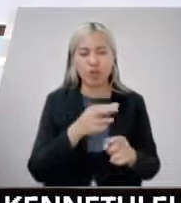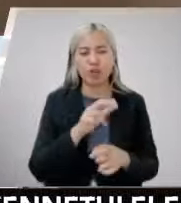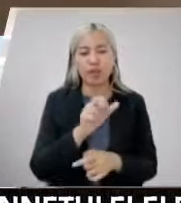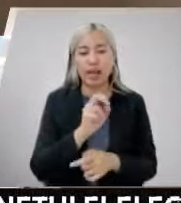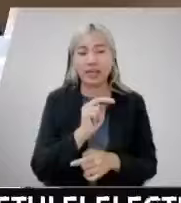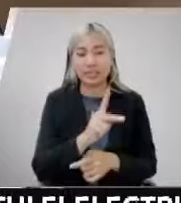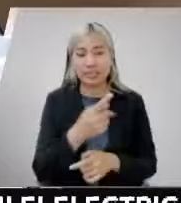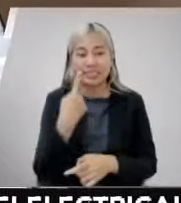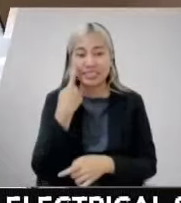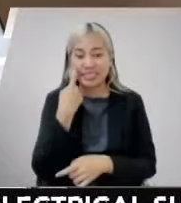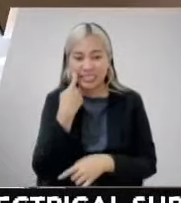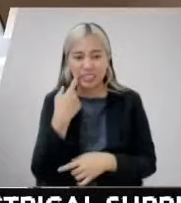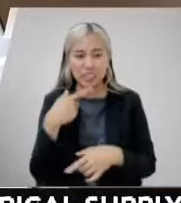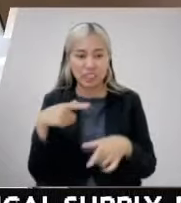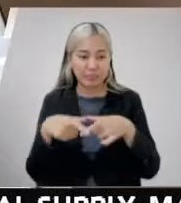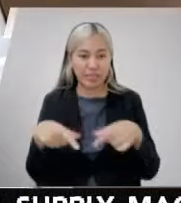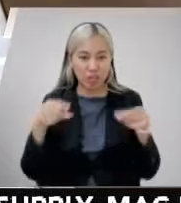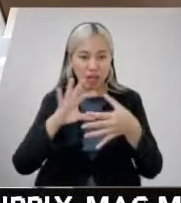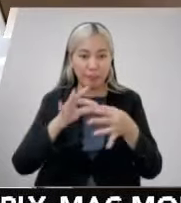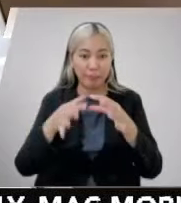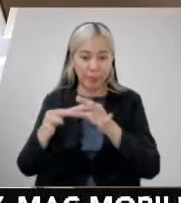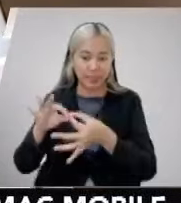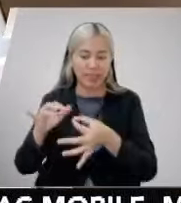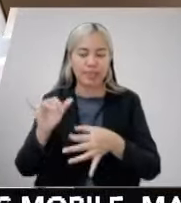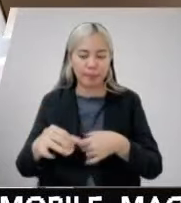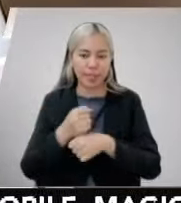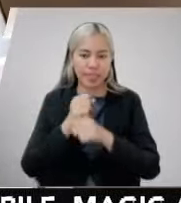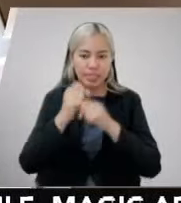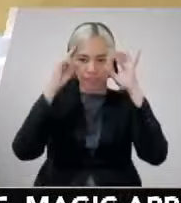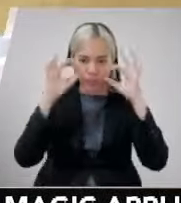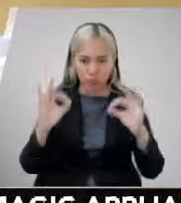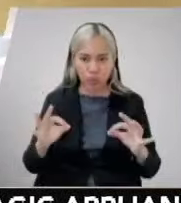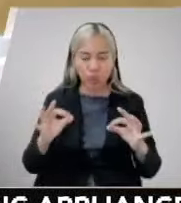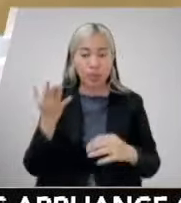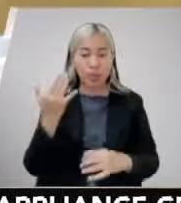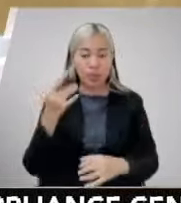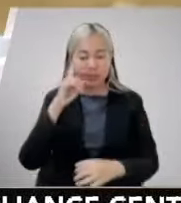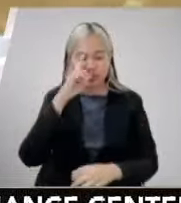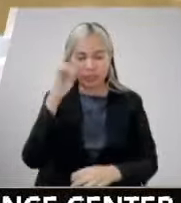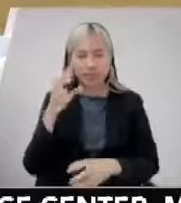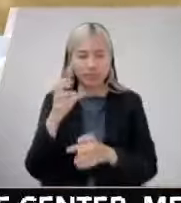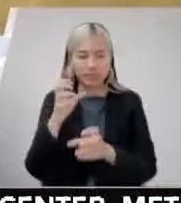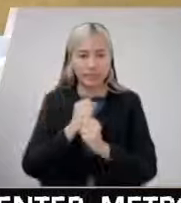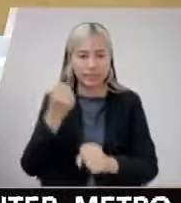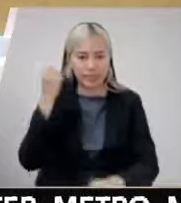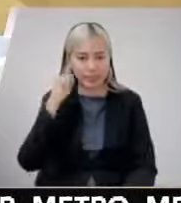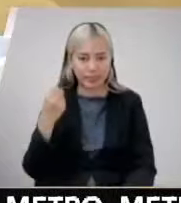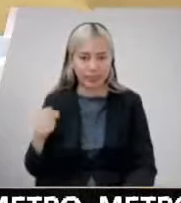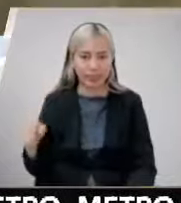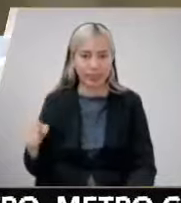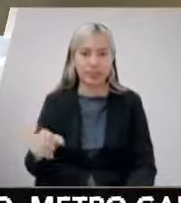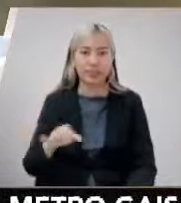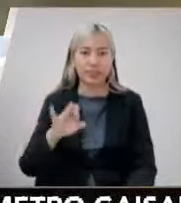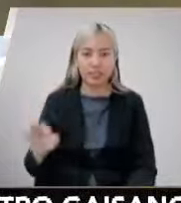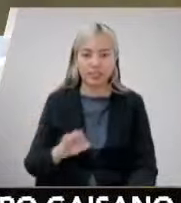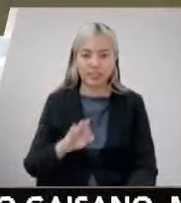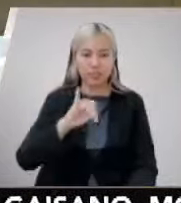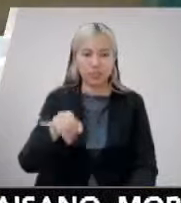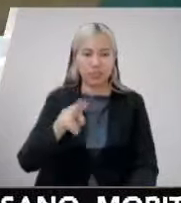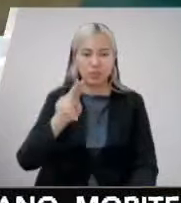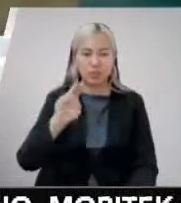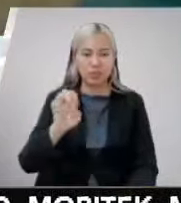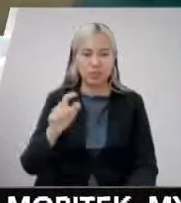kanilang desisyon. Nakakuha kasi ng silver medal sina Paalam at Pitecho noon. Sa Biyernes naman, June 21, nakatakdang magkaroon ng send-off